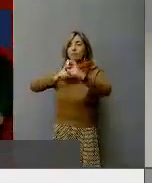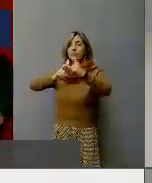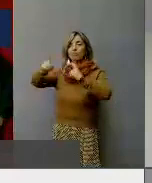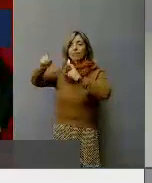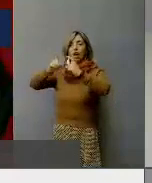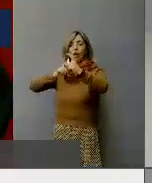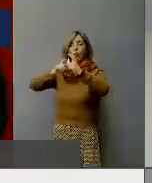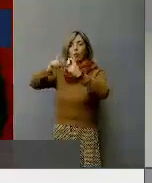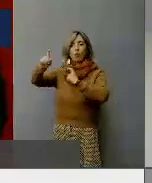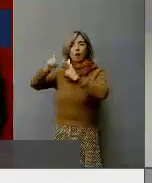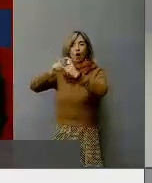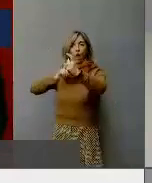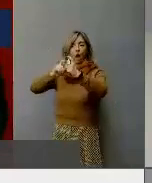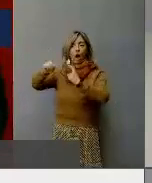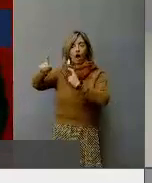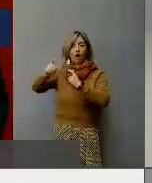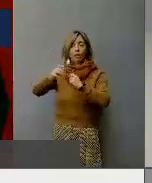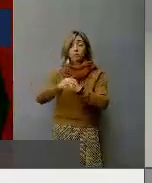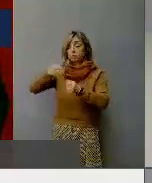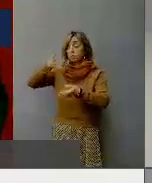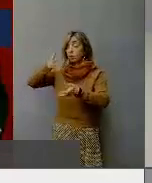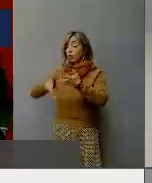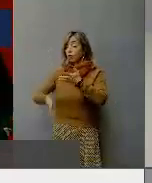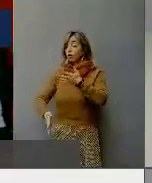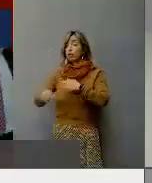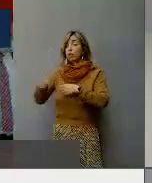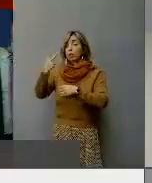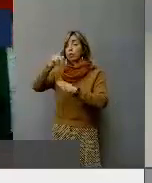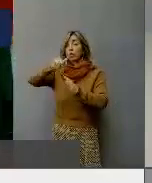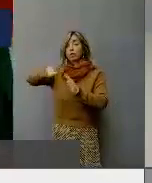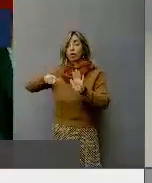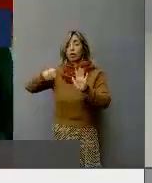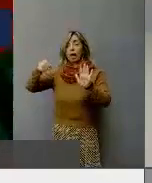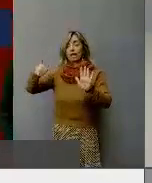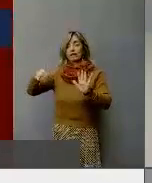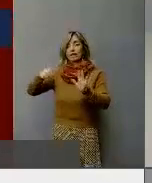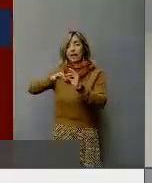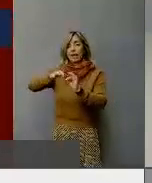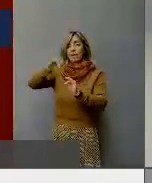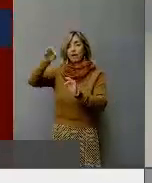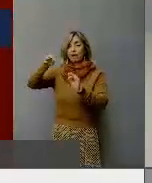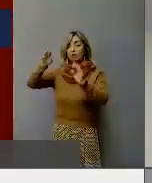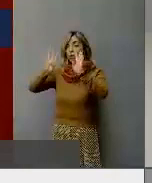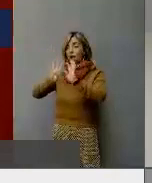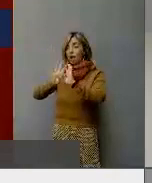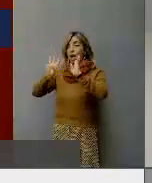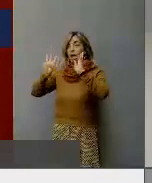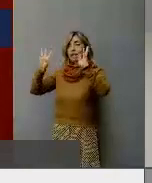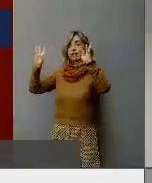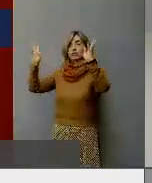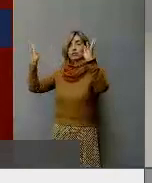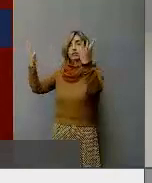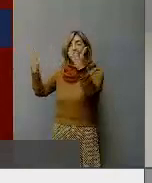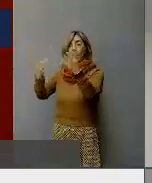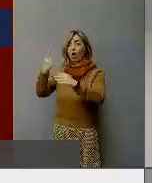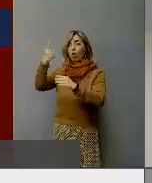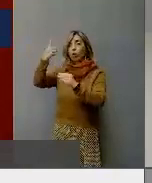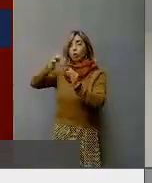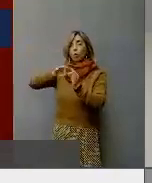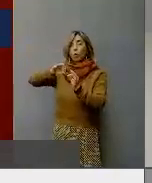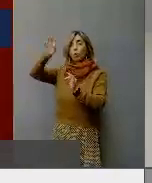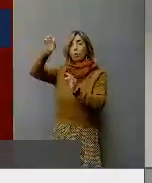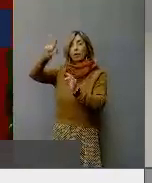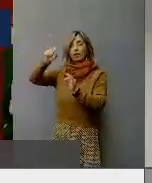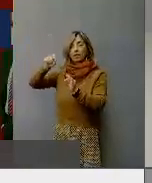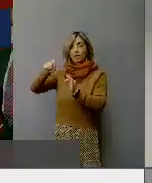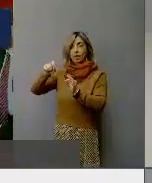profonda 2,6 m recintata con cancellata alta un metro e venti non è accatastata risulta nel mappare